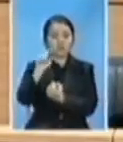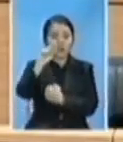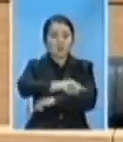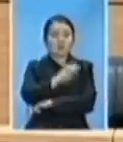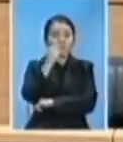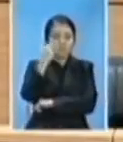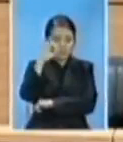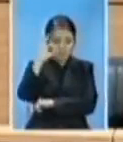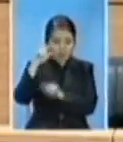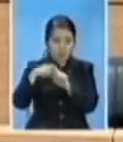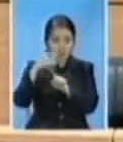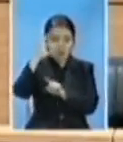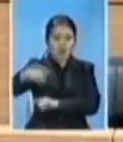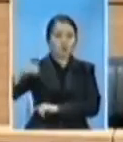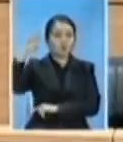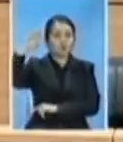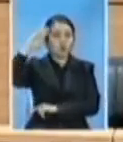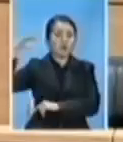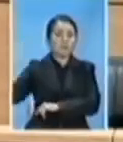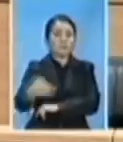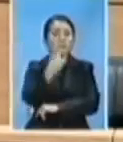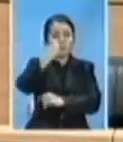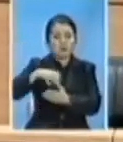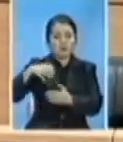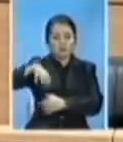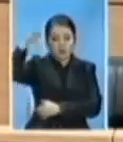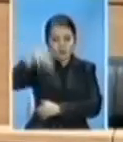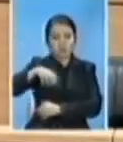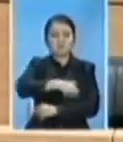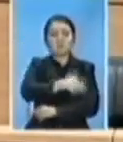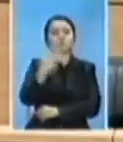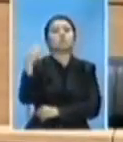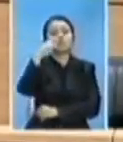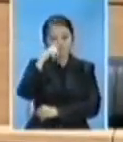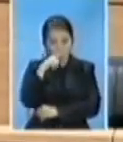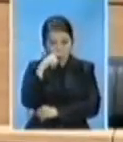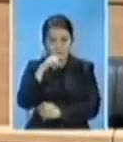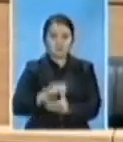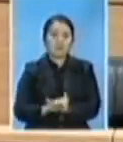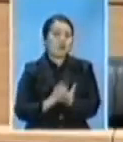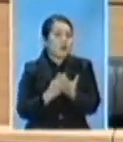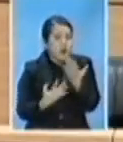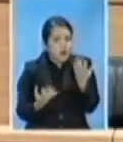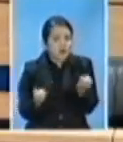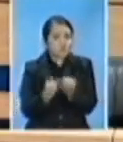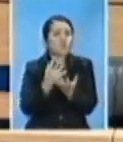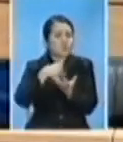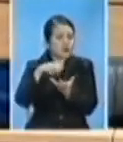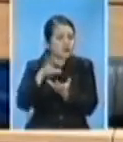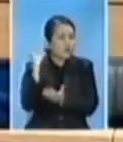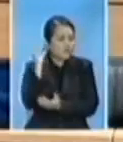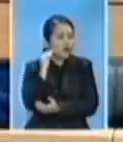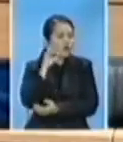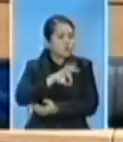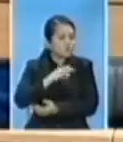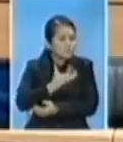น2549ท่านประธานครับถ้าจะมีอะไรกระทบกระเทือนใจเพื่อนสมาชิกสภาผู้แทนรา